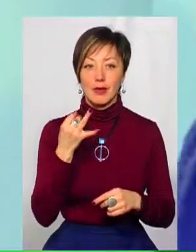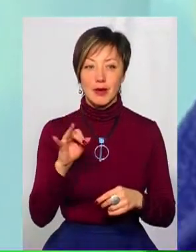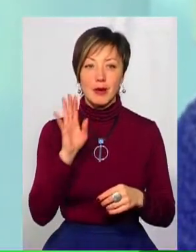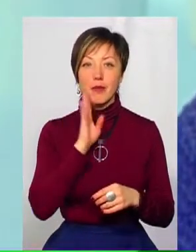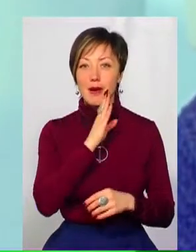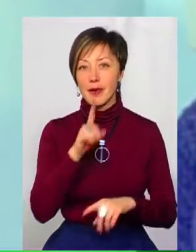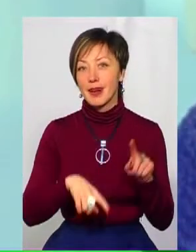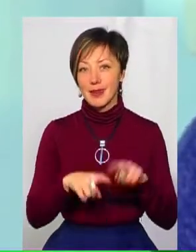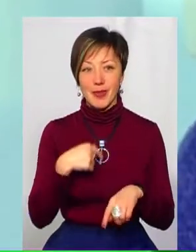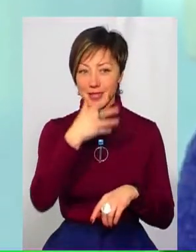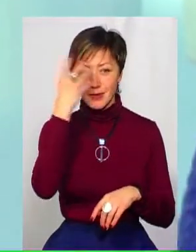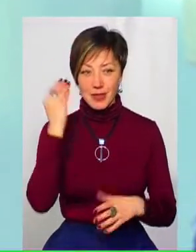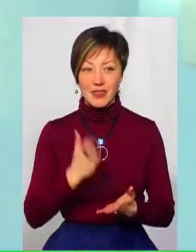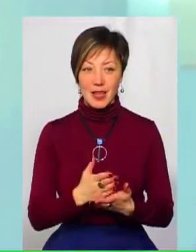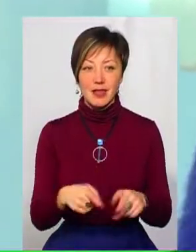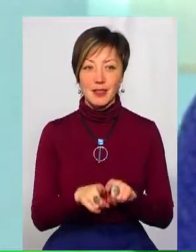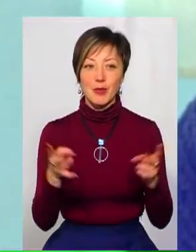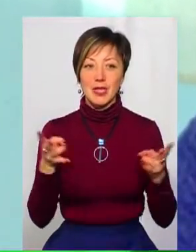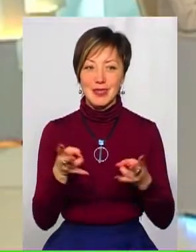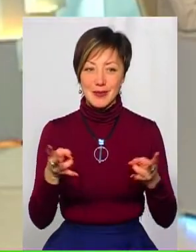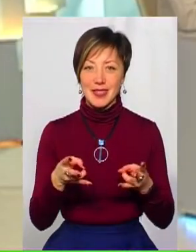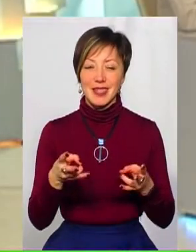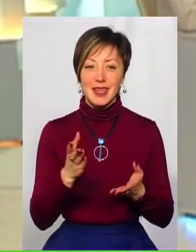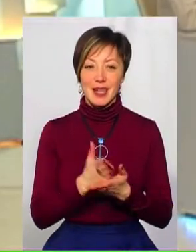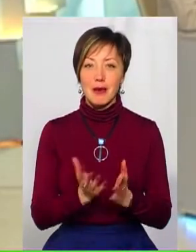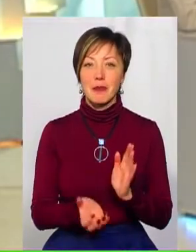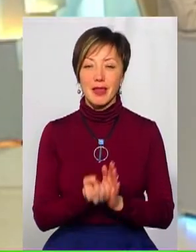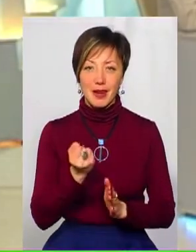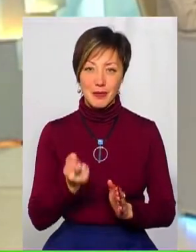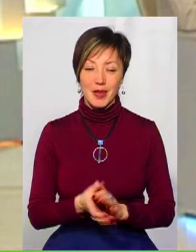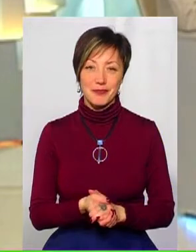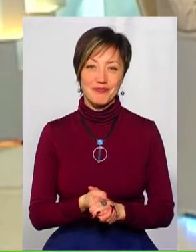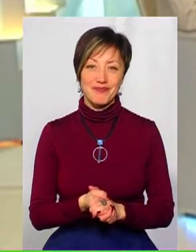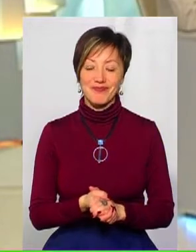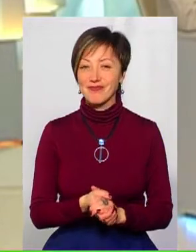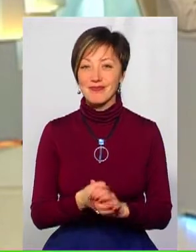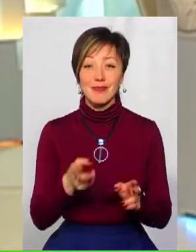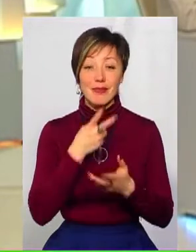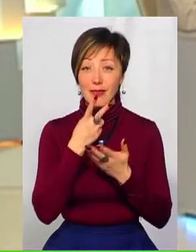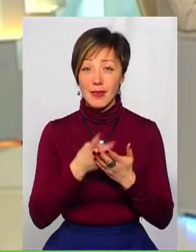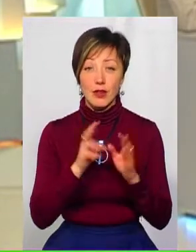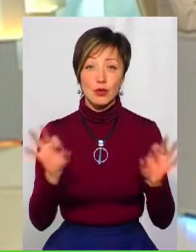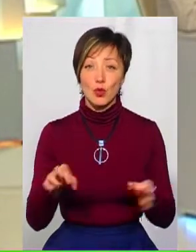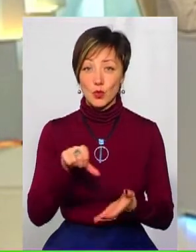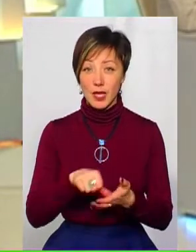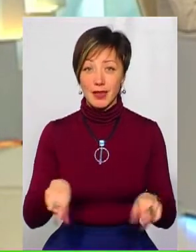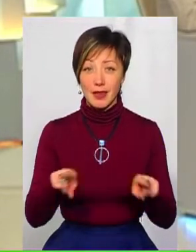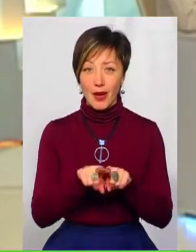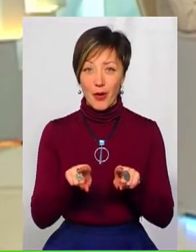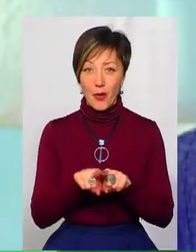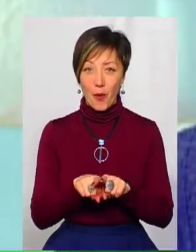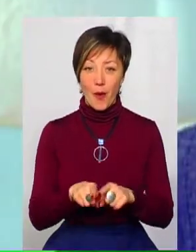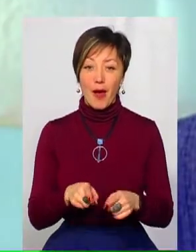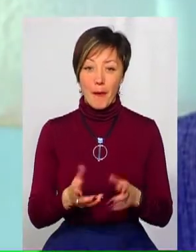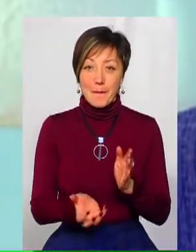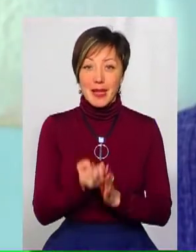то мене не забули, то виявляється, це комусь потрібно, виявляється, якась підтримка. Ну, тобто, я не бачила жодного учасника такого прува, який є у